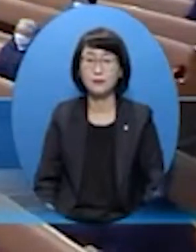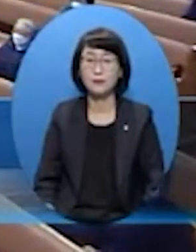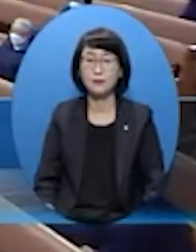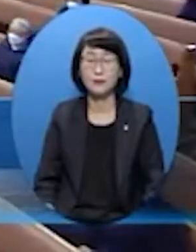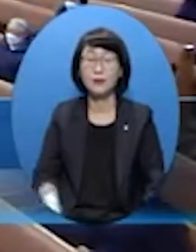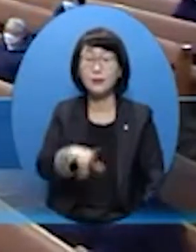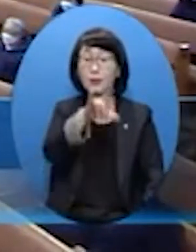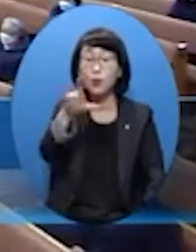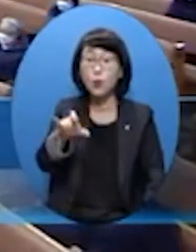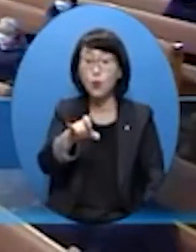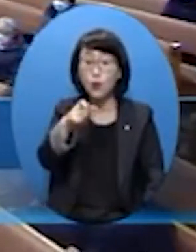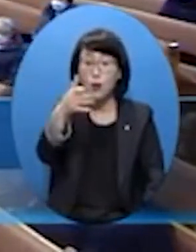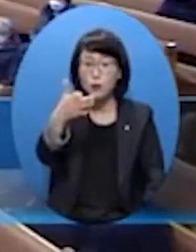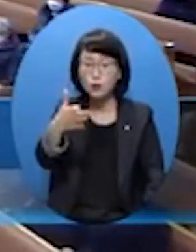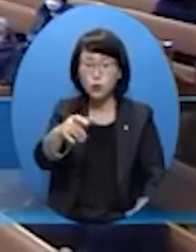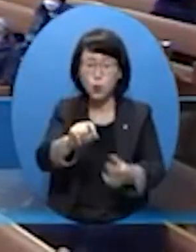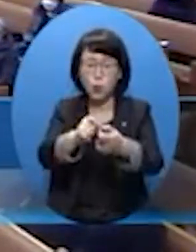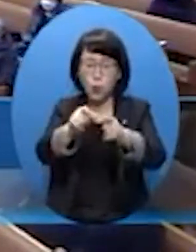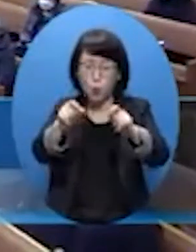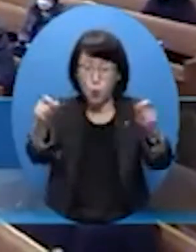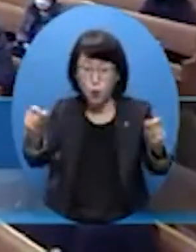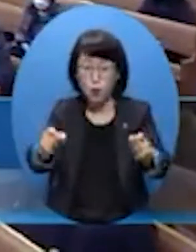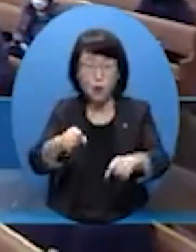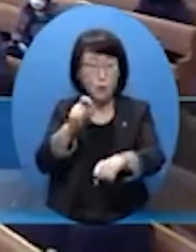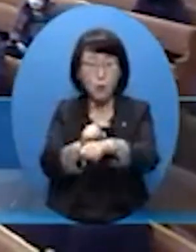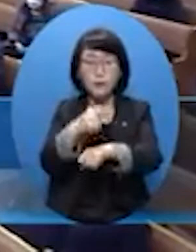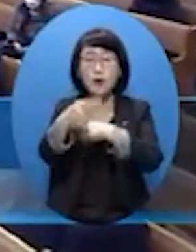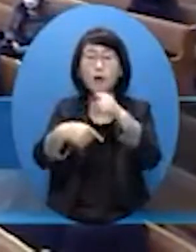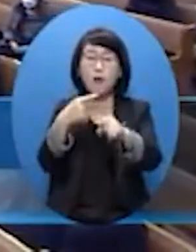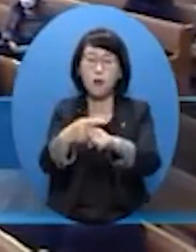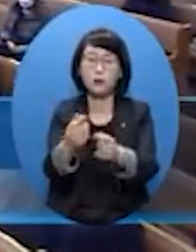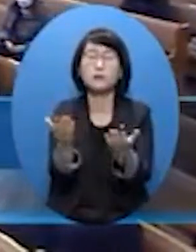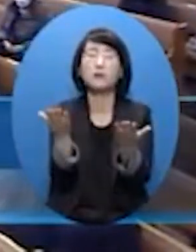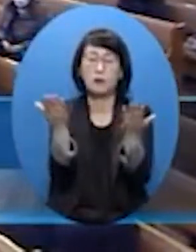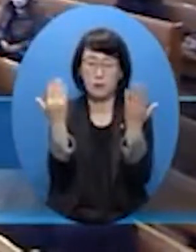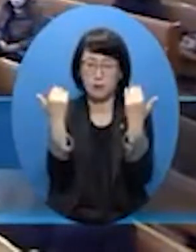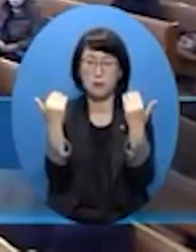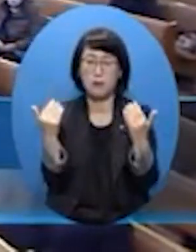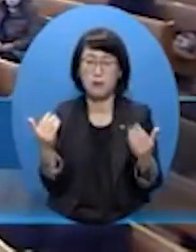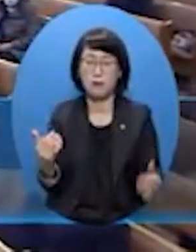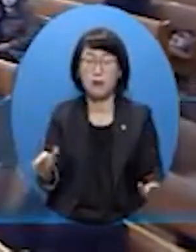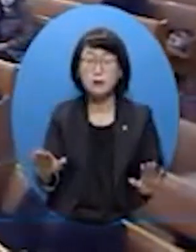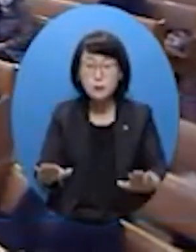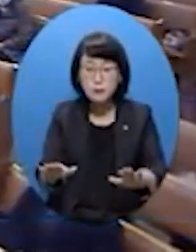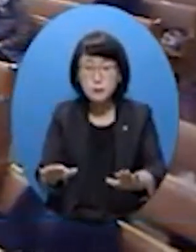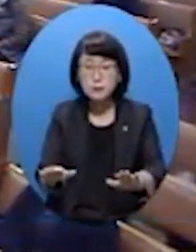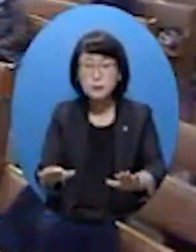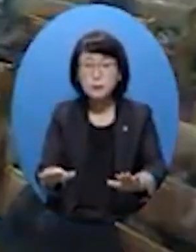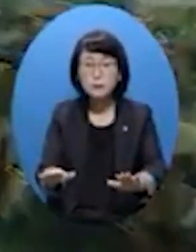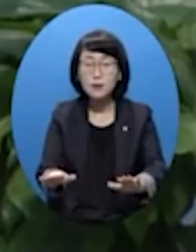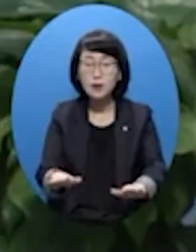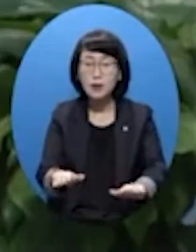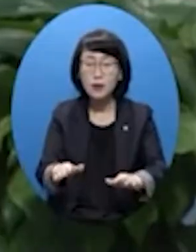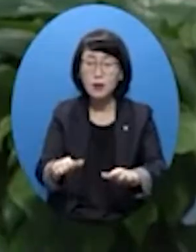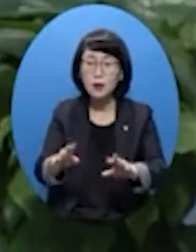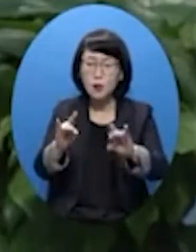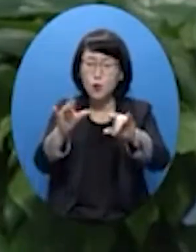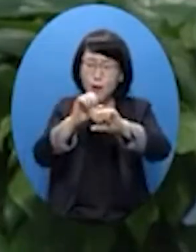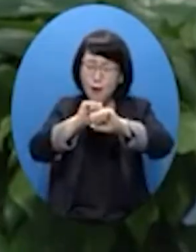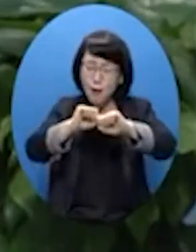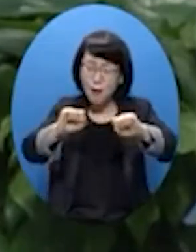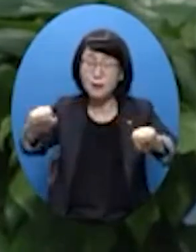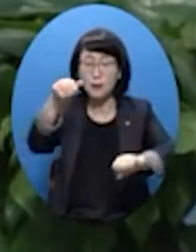코로나 리브가 장기화되면서 벌써 1년이 지나 가면서 마치 우리는 광야 끼를 곳과